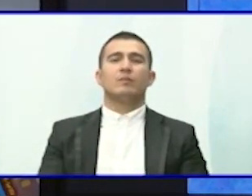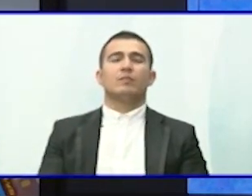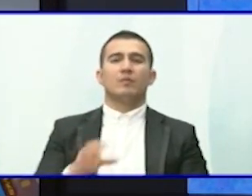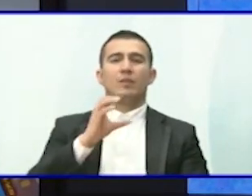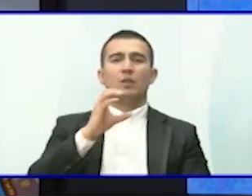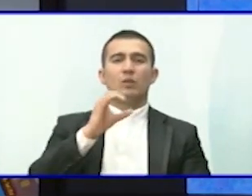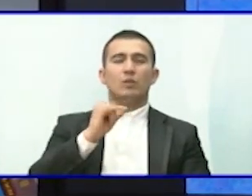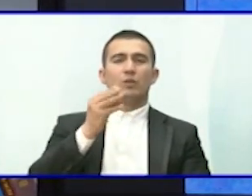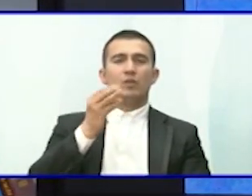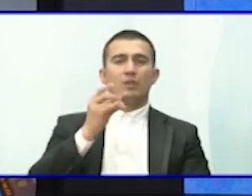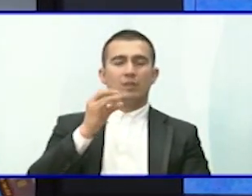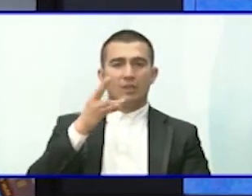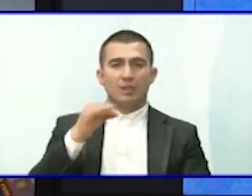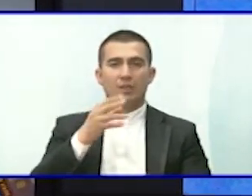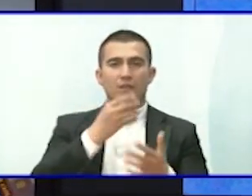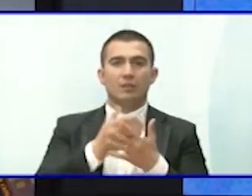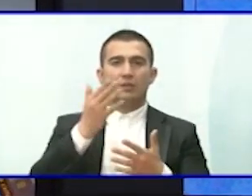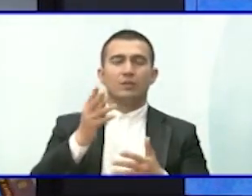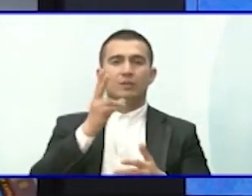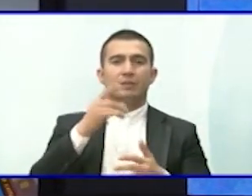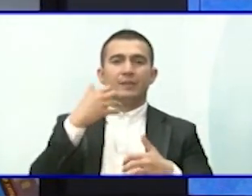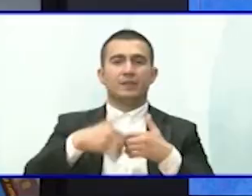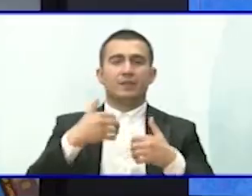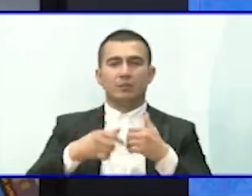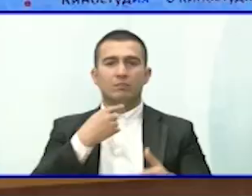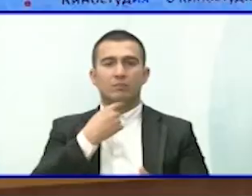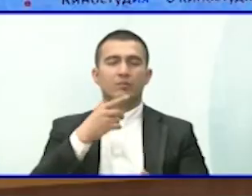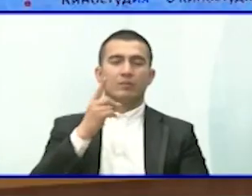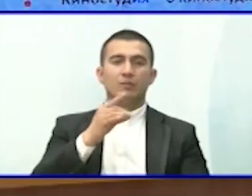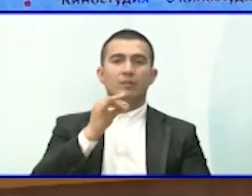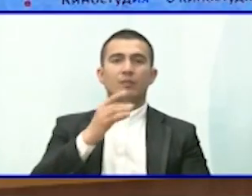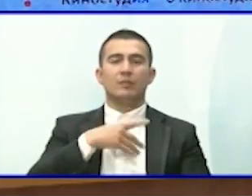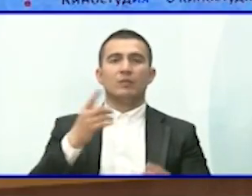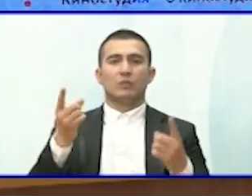существительное среднего рода письмо посещения